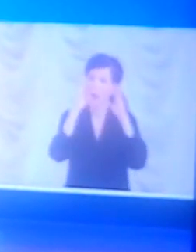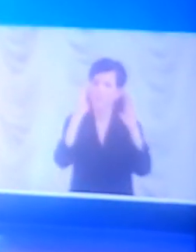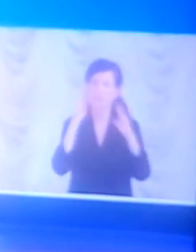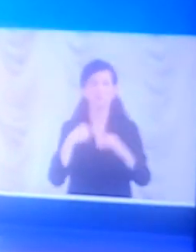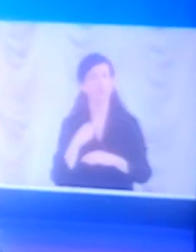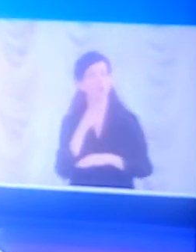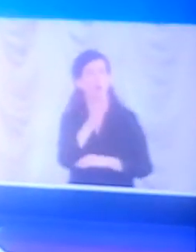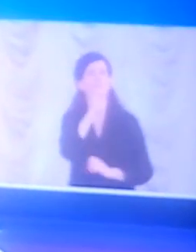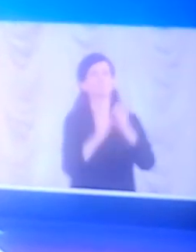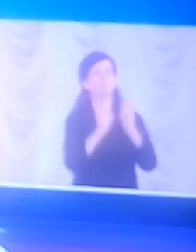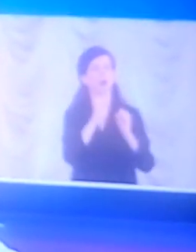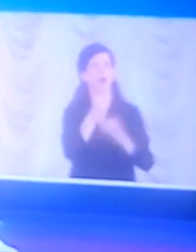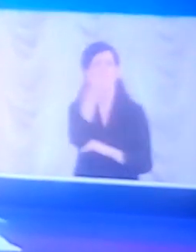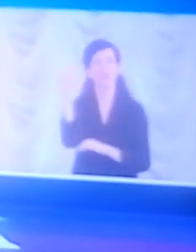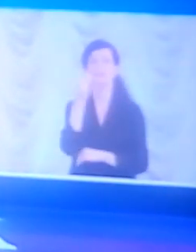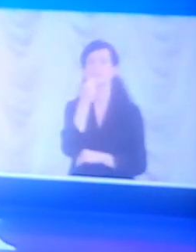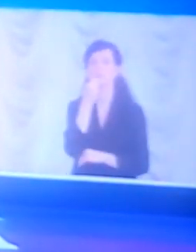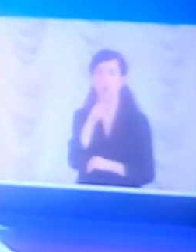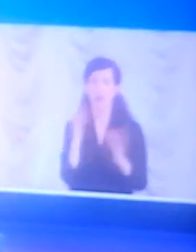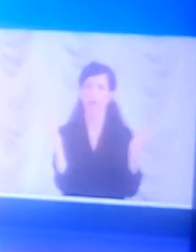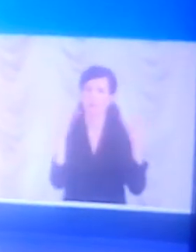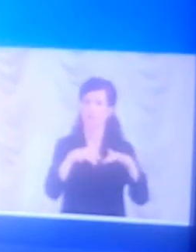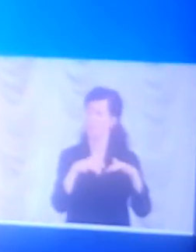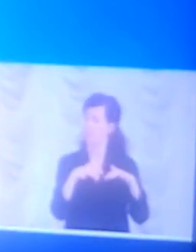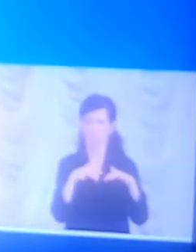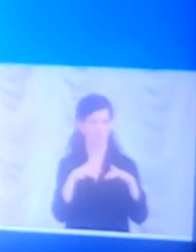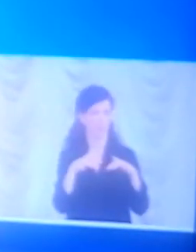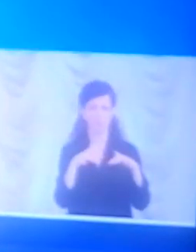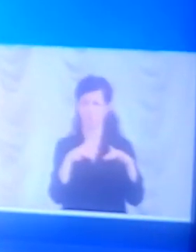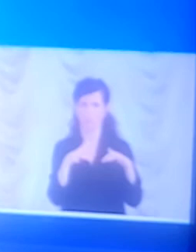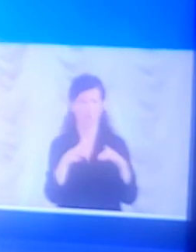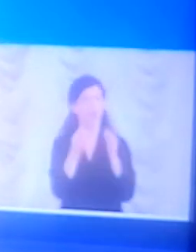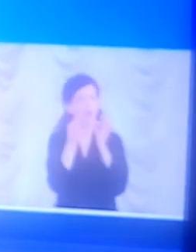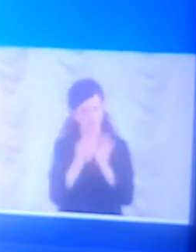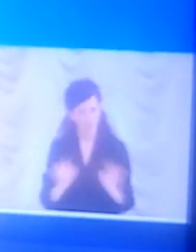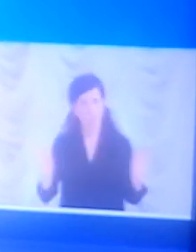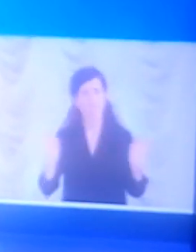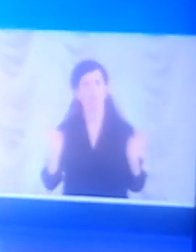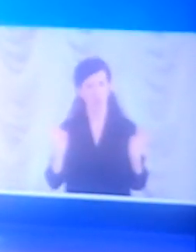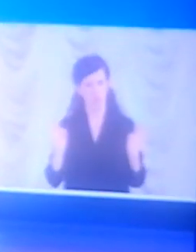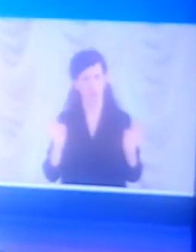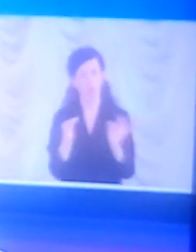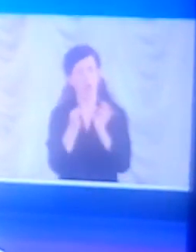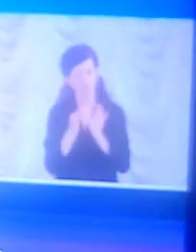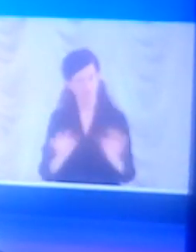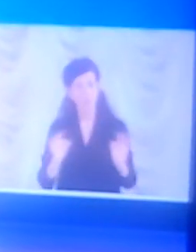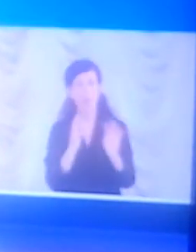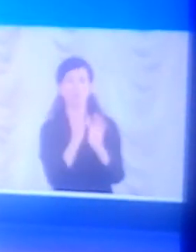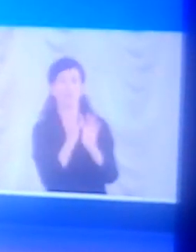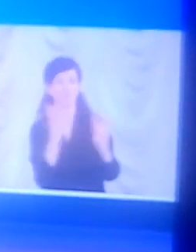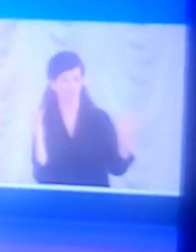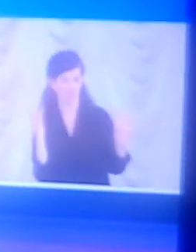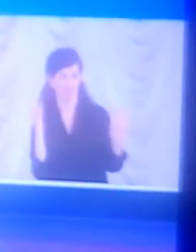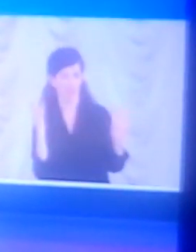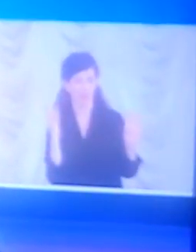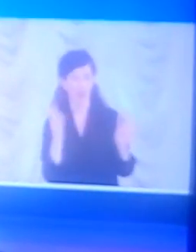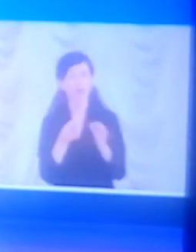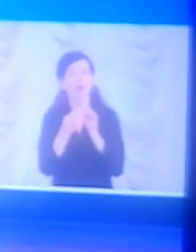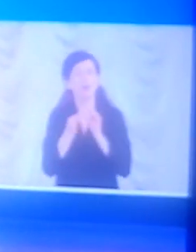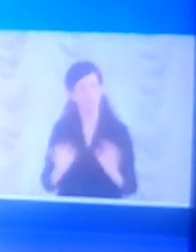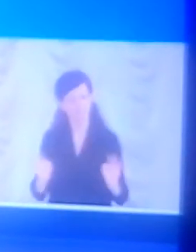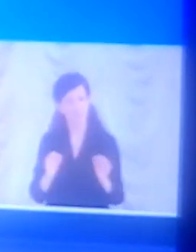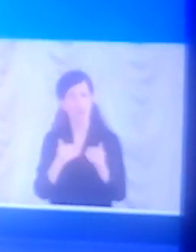un ristorante ci possa essere un assembramento. Bisognerà rispettare, rigorosamente mettersi in fila, rispettare